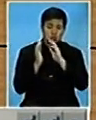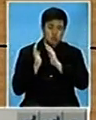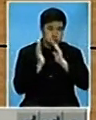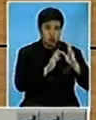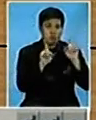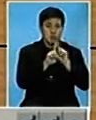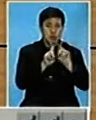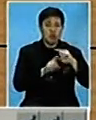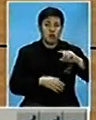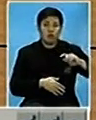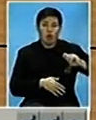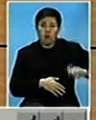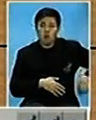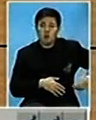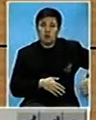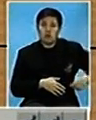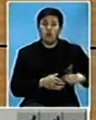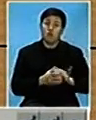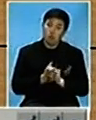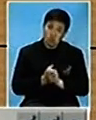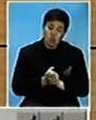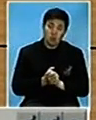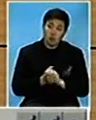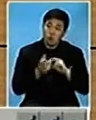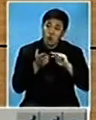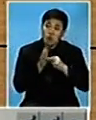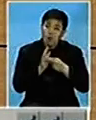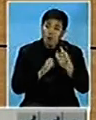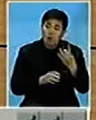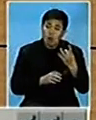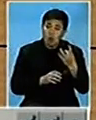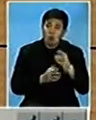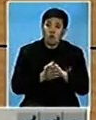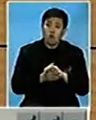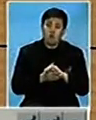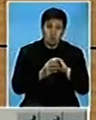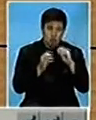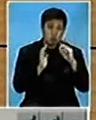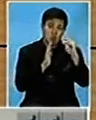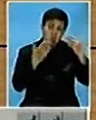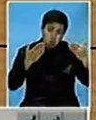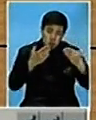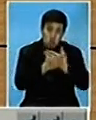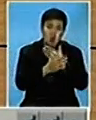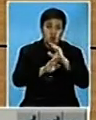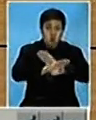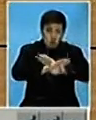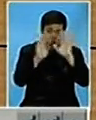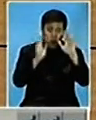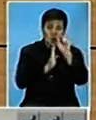มพูชานั่นหมายความว่าอย่างไรครับหมายความว่าต้องเปลี่ยนแปลงยกเลิก